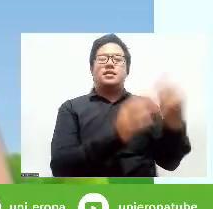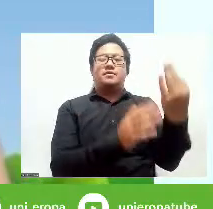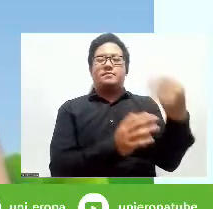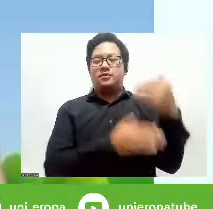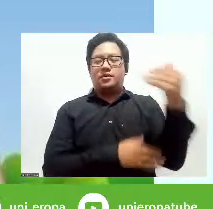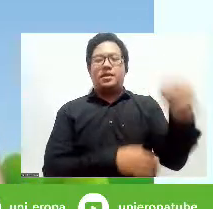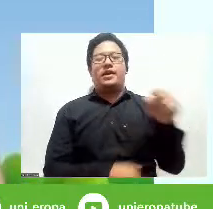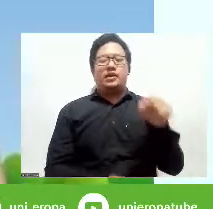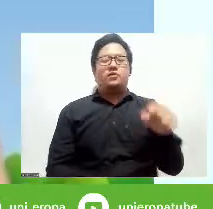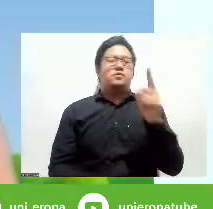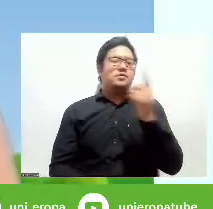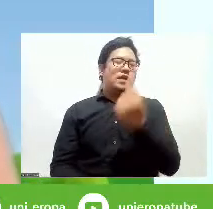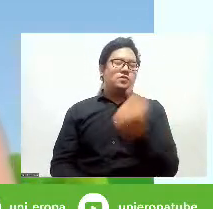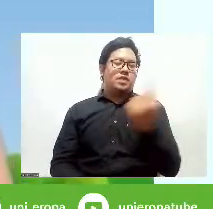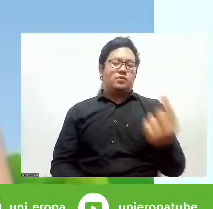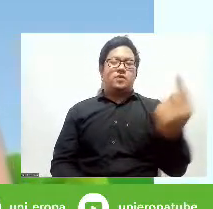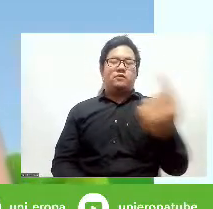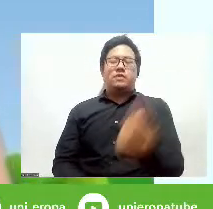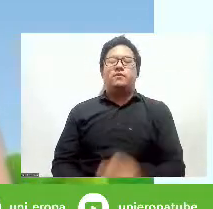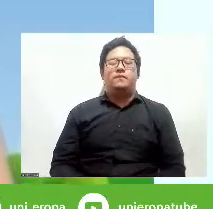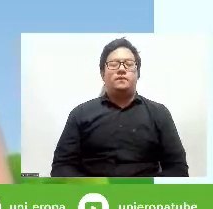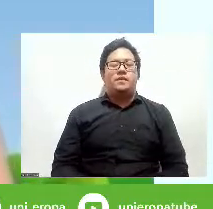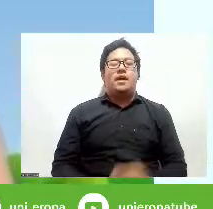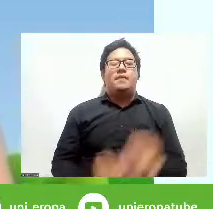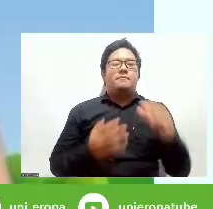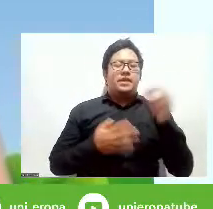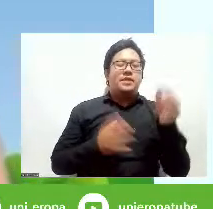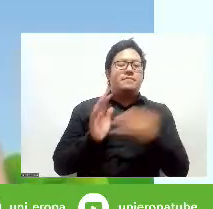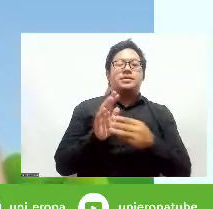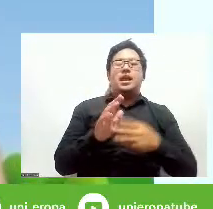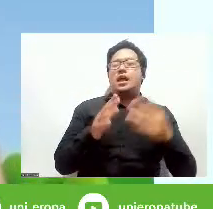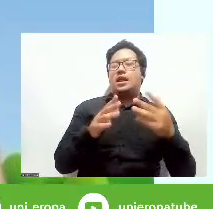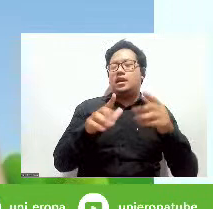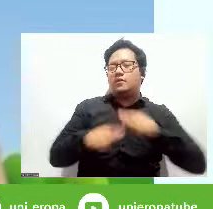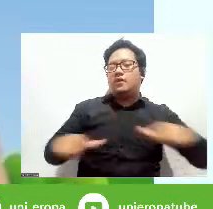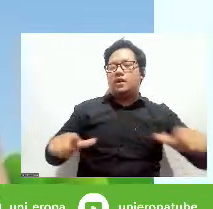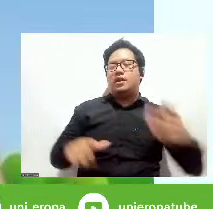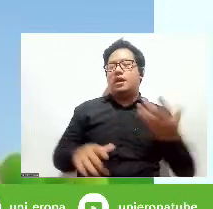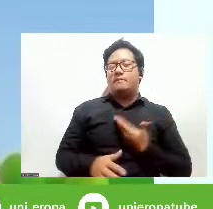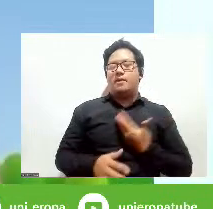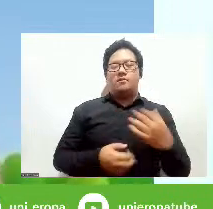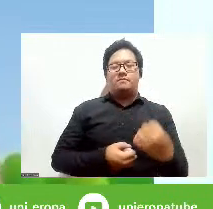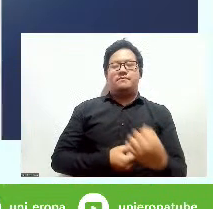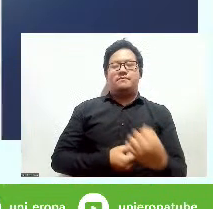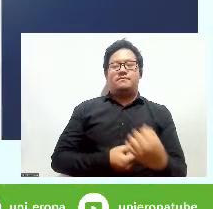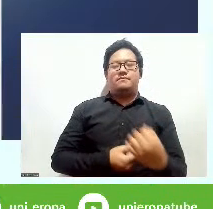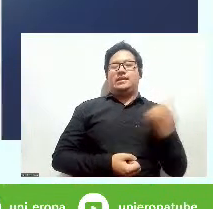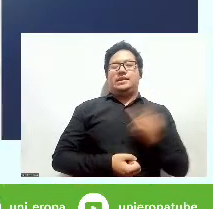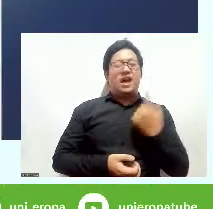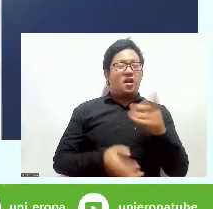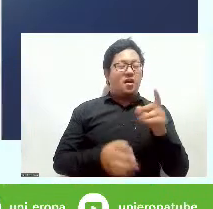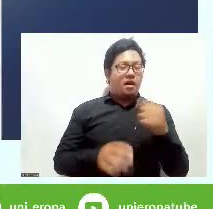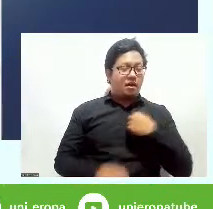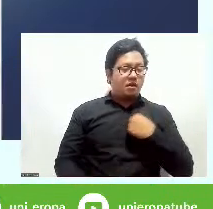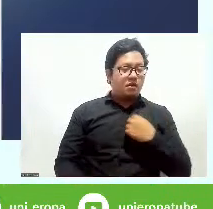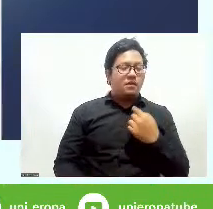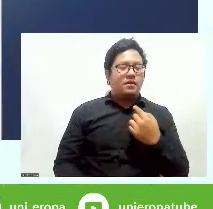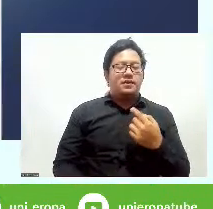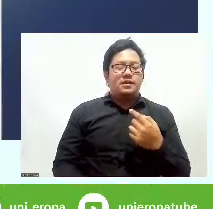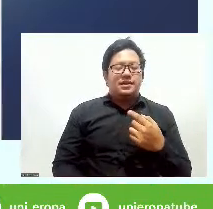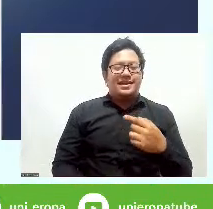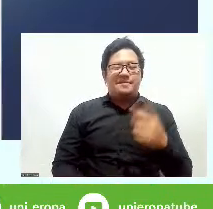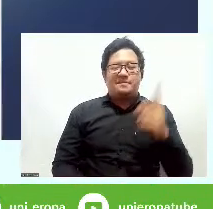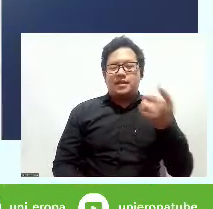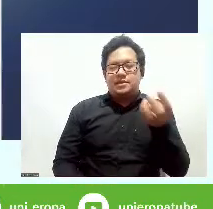yang mana yang mau diterapkan dalam hidup kita kalian paling sederhana adalah untuk menjaga lingkungan yang baik dari